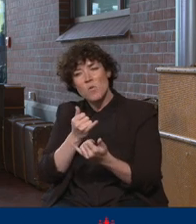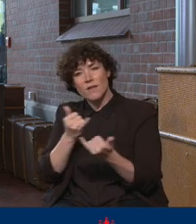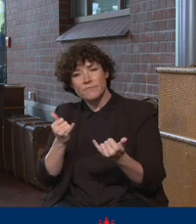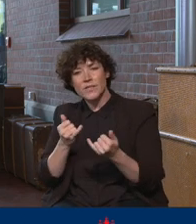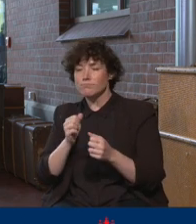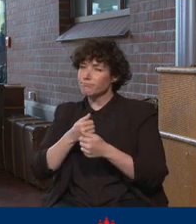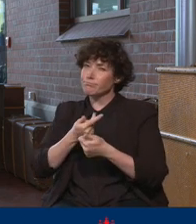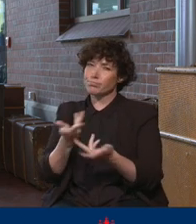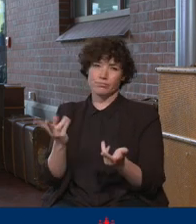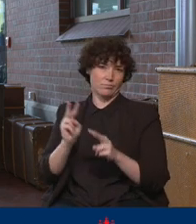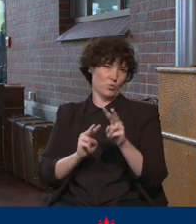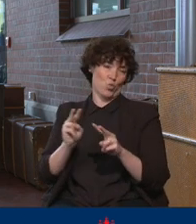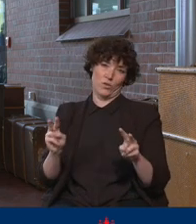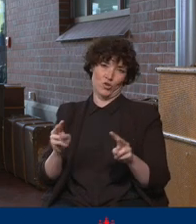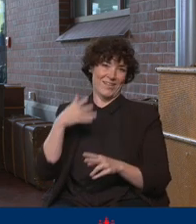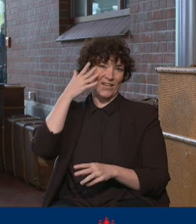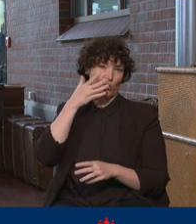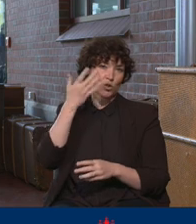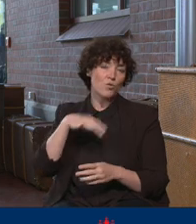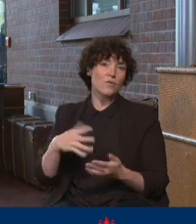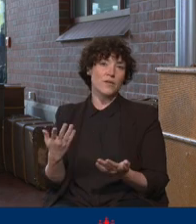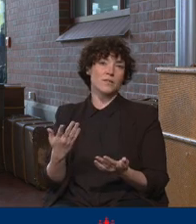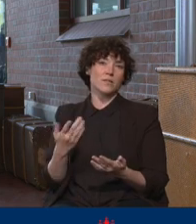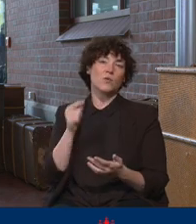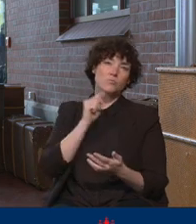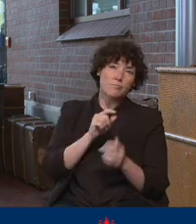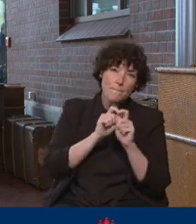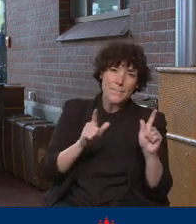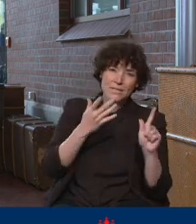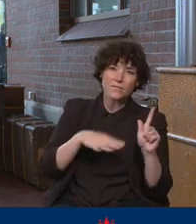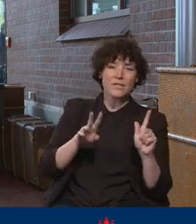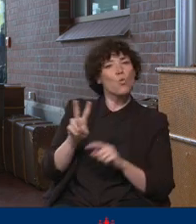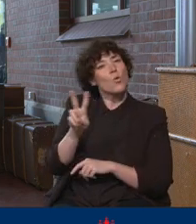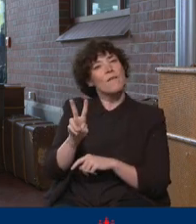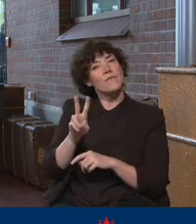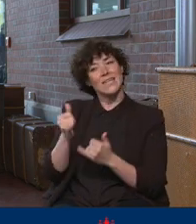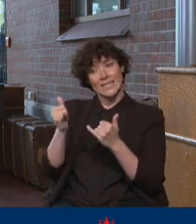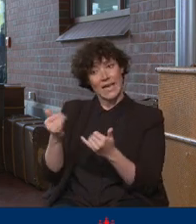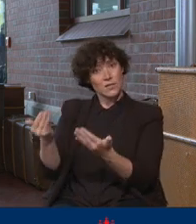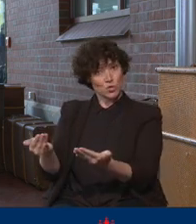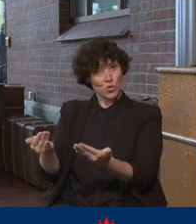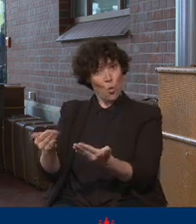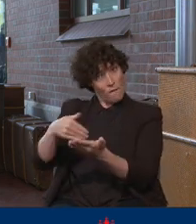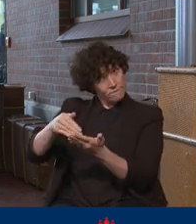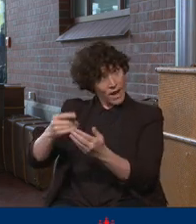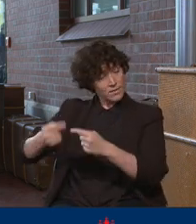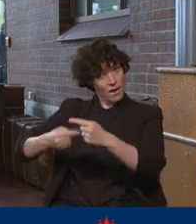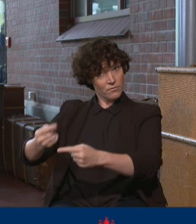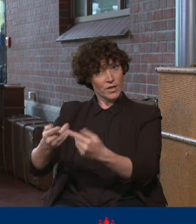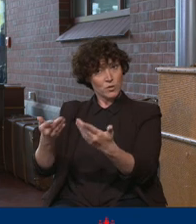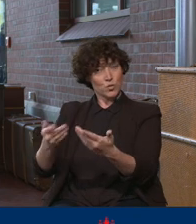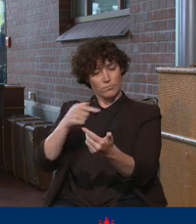gab ein anderes bild die fehde er in dieser logik die sie hat auch weiter zu bauen daran haben wir weiter